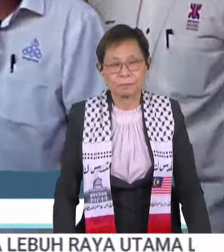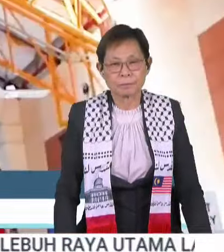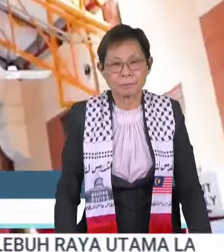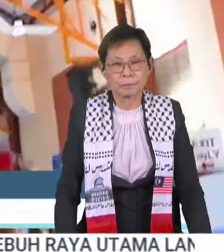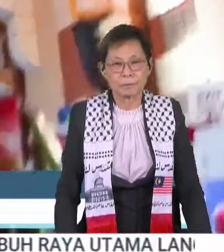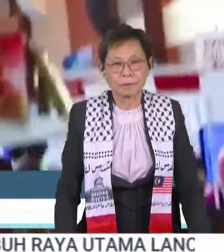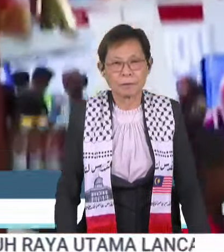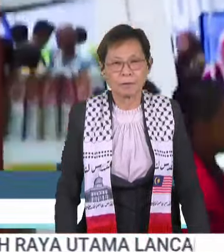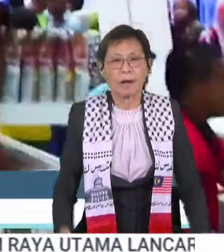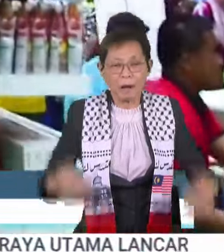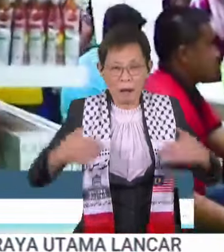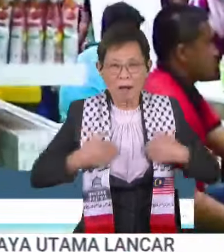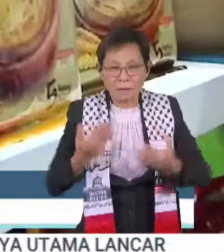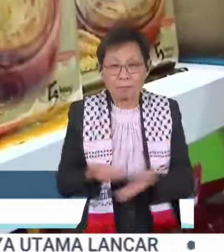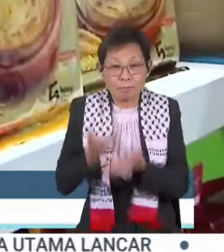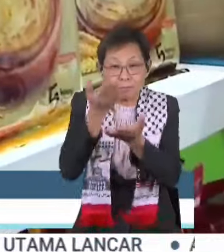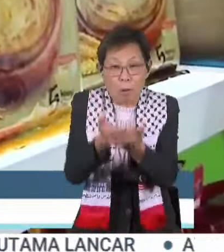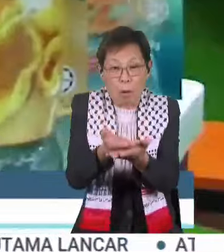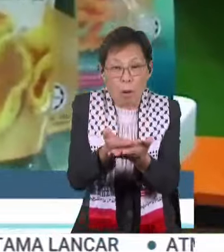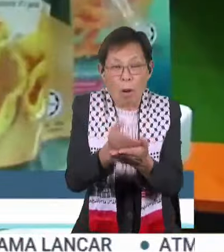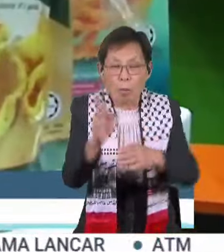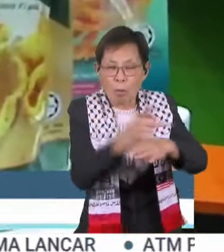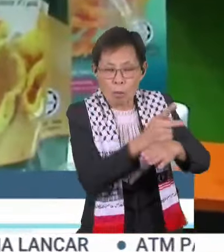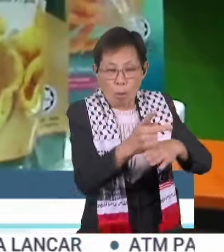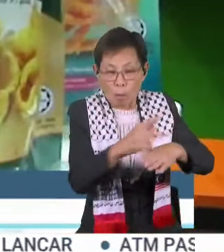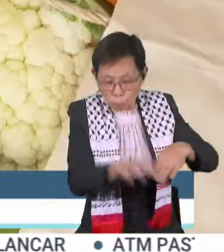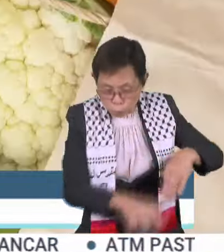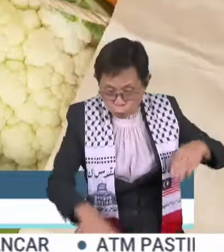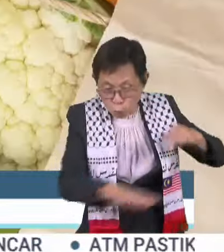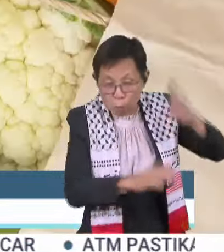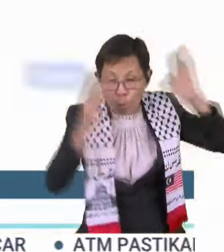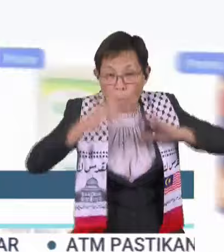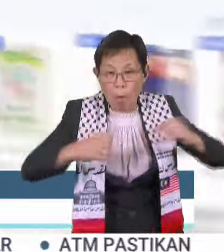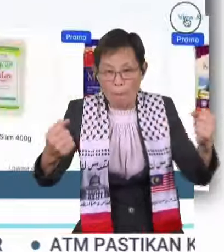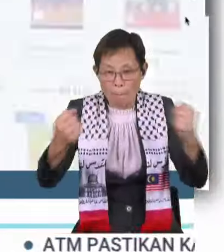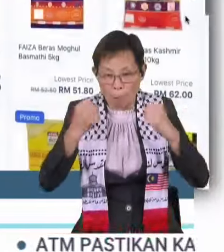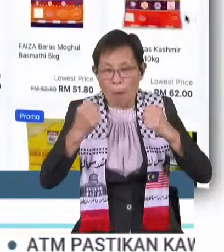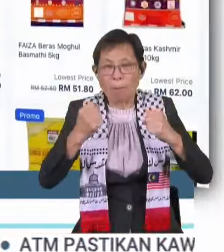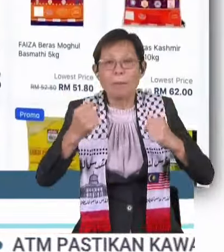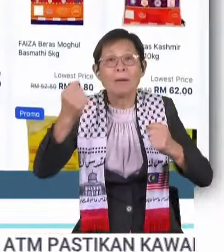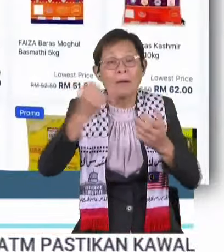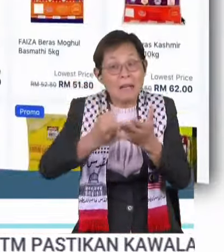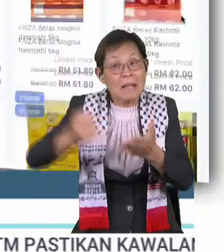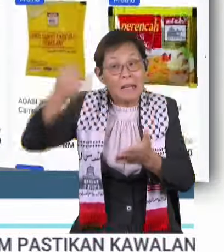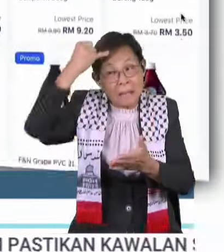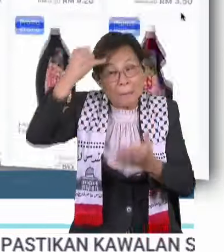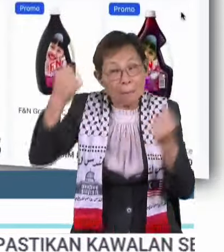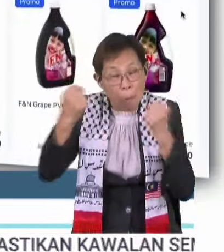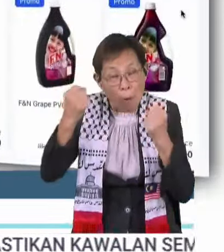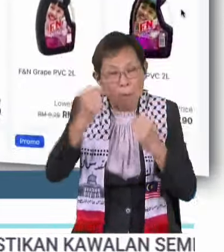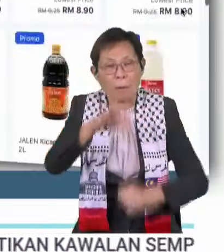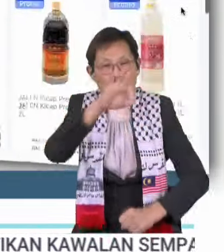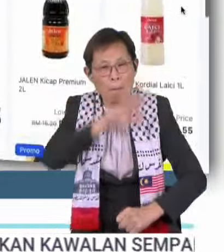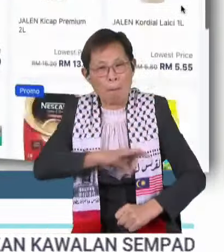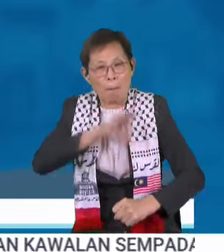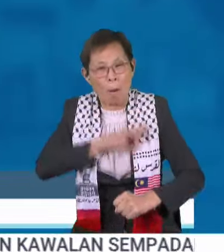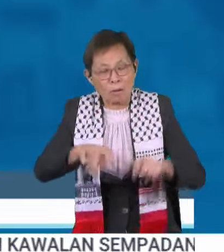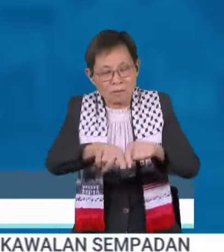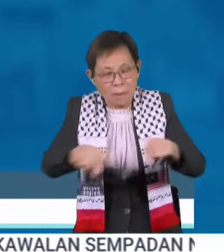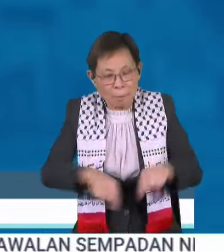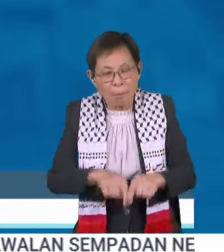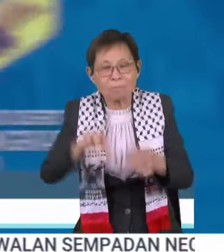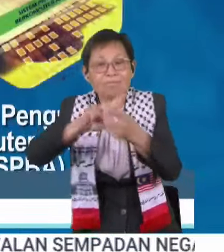Sementara itu, beliau turut menyarankan gerakan koperasi seluruh negara memperkukuh pengetahuan dan memanfaatkan sepenuhnya